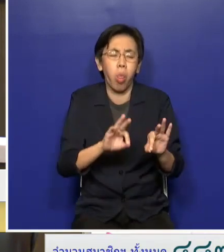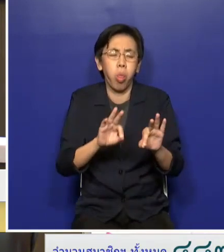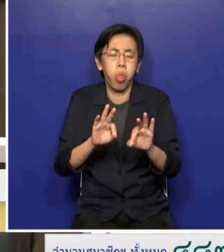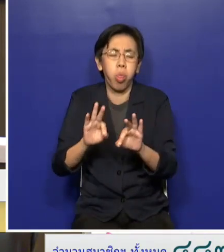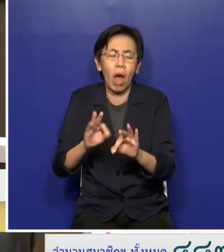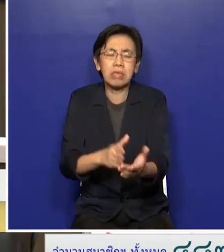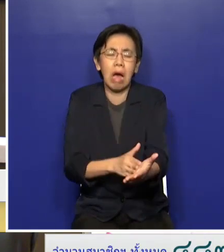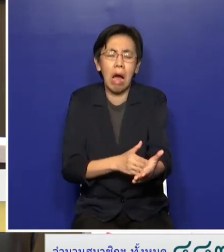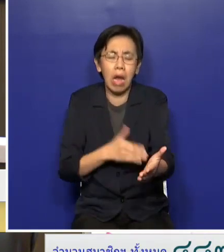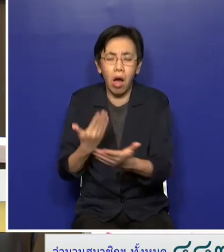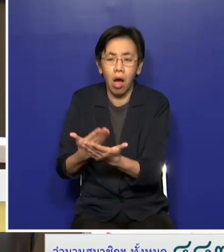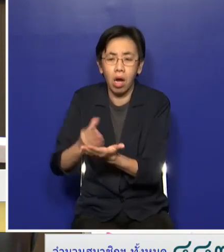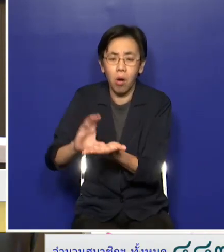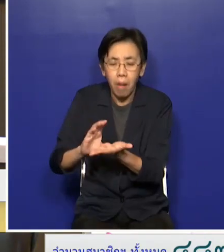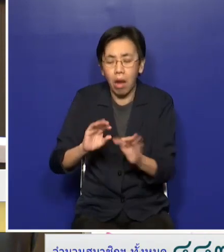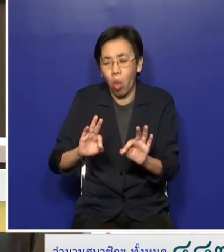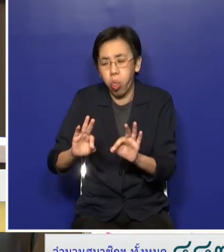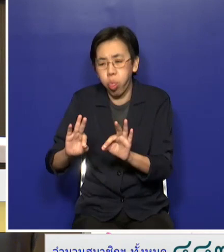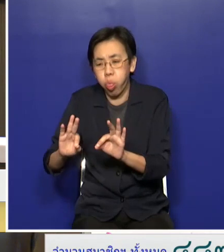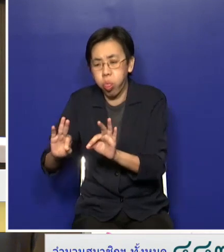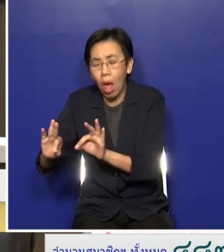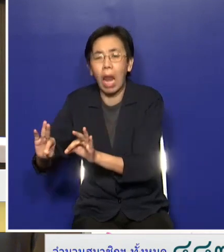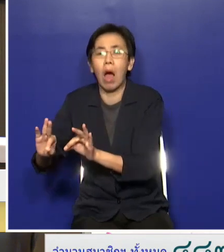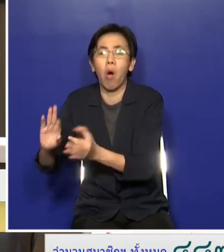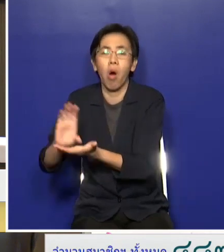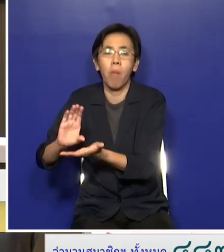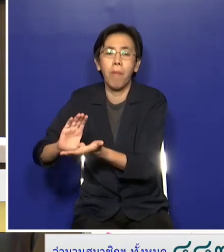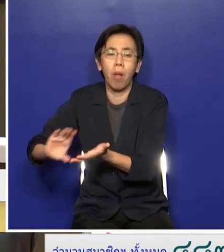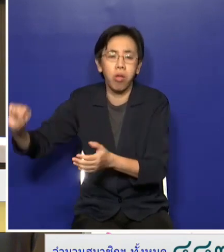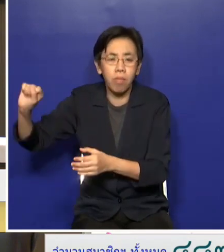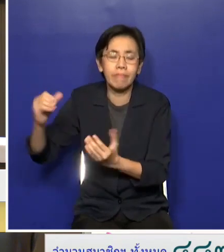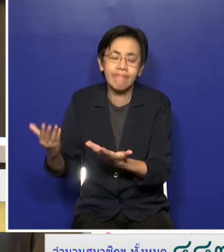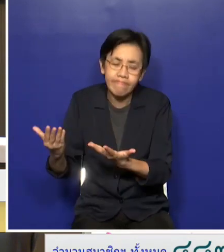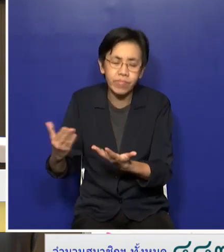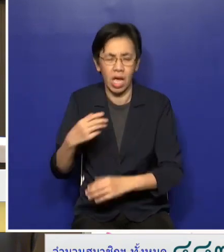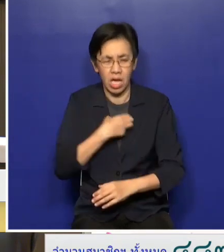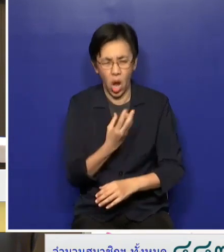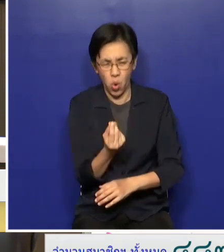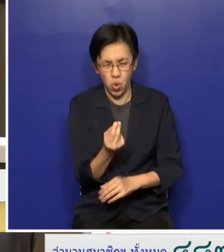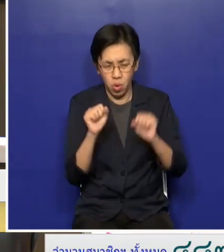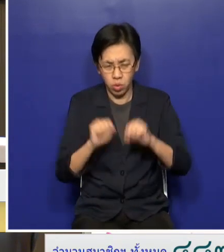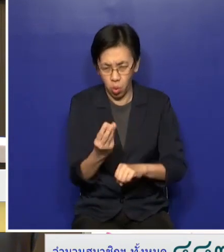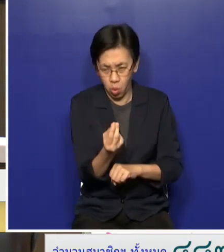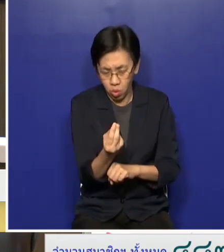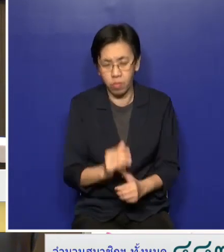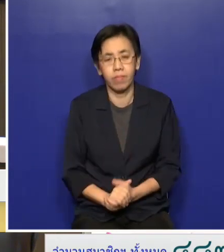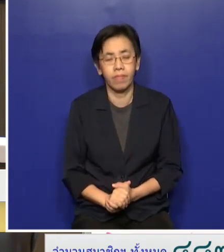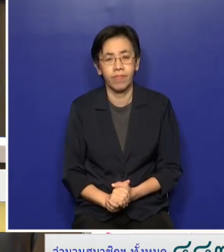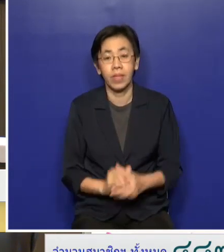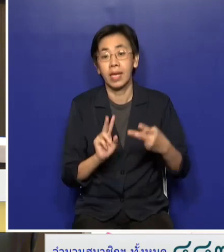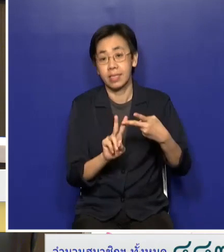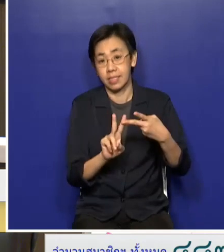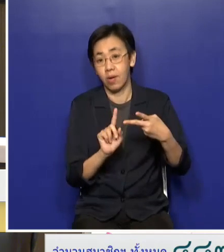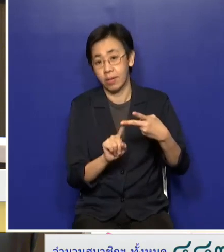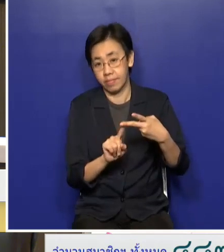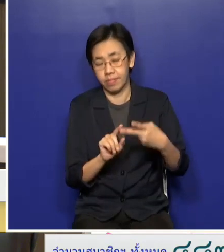ทำให้งบประมาณตกไปอีกครับเลยอยากให้ช่วยเร่งรัดในการดำเนินการด้วยครับเรื่องที่สองฮะ